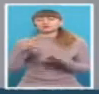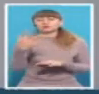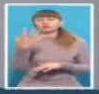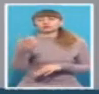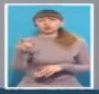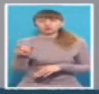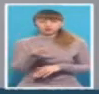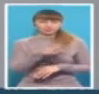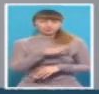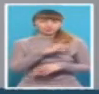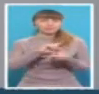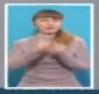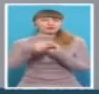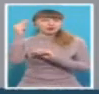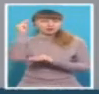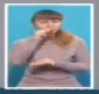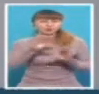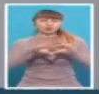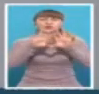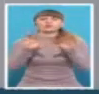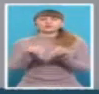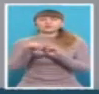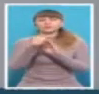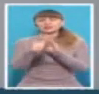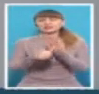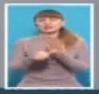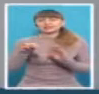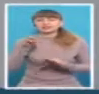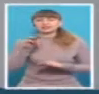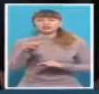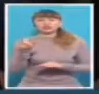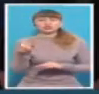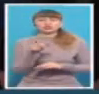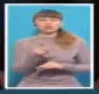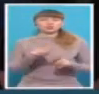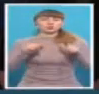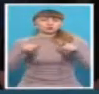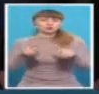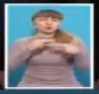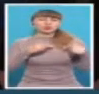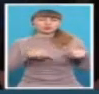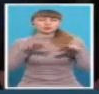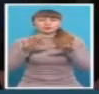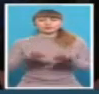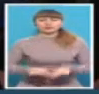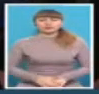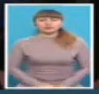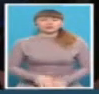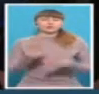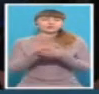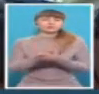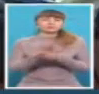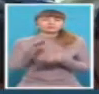16 мың кісі мемлекетіміз бойынша жұмысқа орналасып орын тауып кетті өмірде. Бағдарламаның үшінші бағыты бойынша әлеуметтік